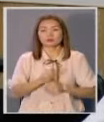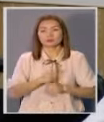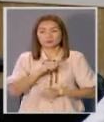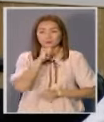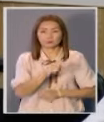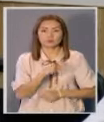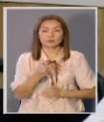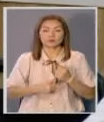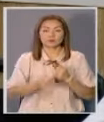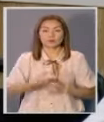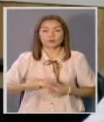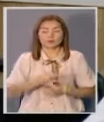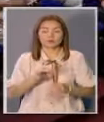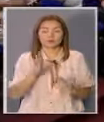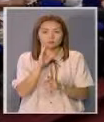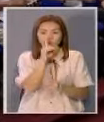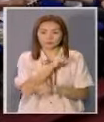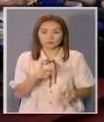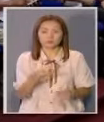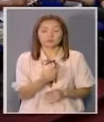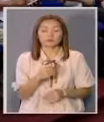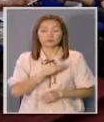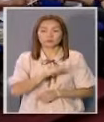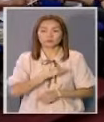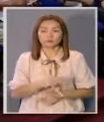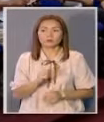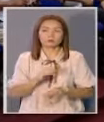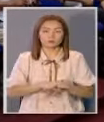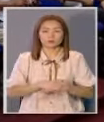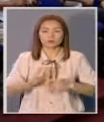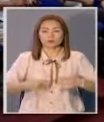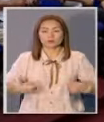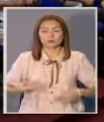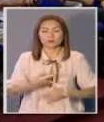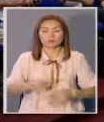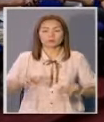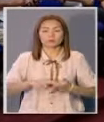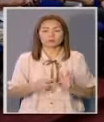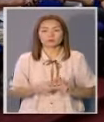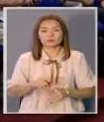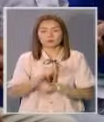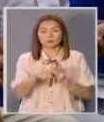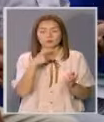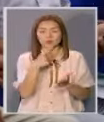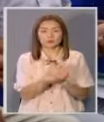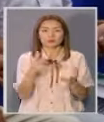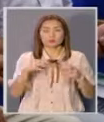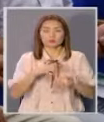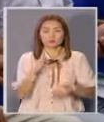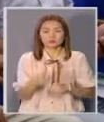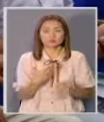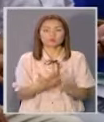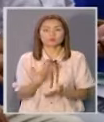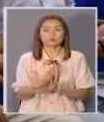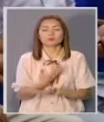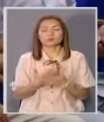арқылы әр елді мекеннің географиялық ерекшелігі, еңбек және қаржылық, өзге де ресурстары жөніне сандық көрсеткіштер жиналады. Бұл